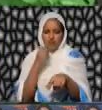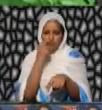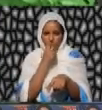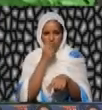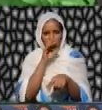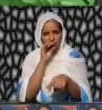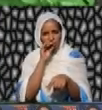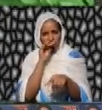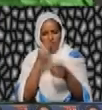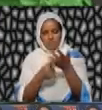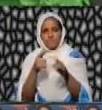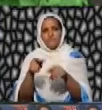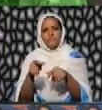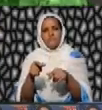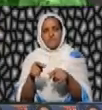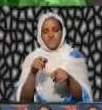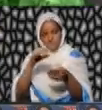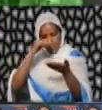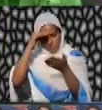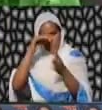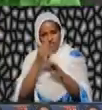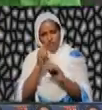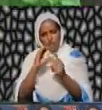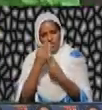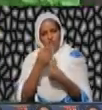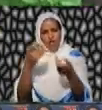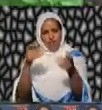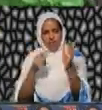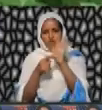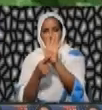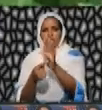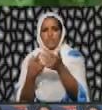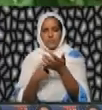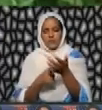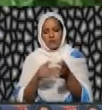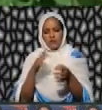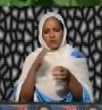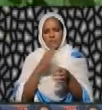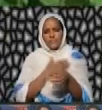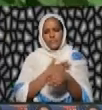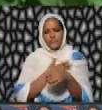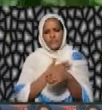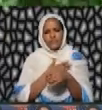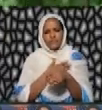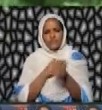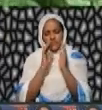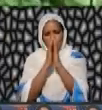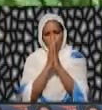በኮልታፋ አንደበቱ ትምህርት አያያዙን እንዲህ አሳይቶን ነበር።